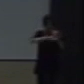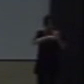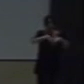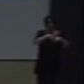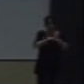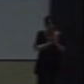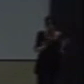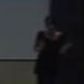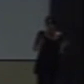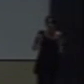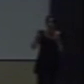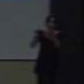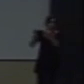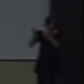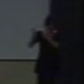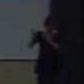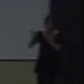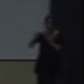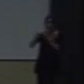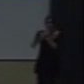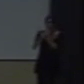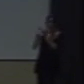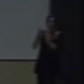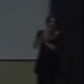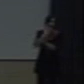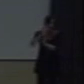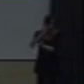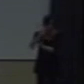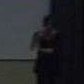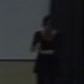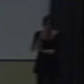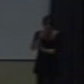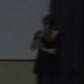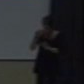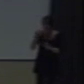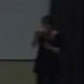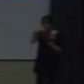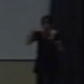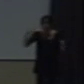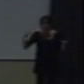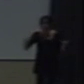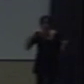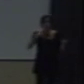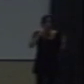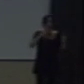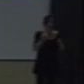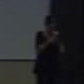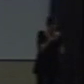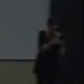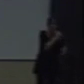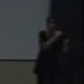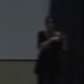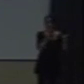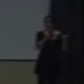doncs, doncs el que expliques, però aquí estaríem pues, moltes qüestions de violència, moltes qüestions de,